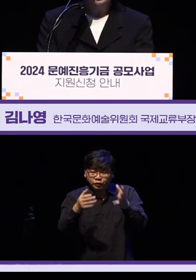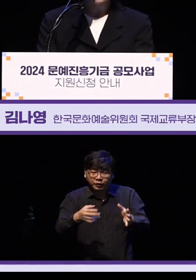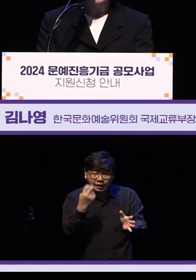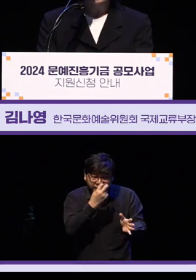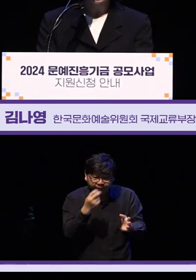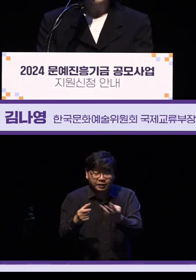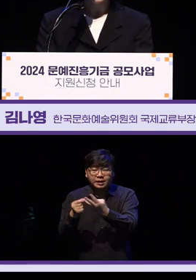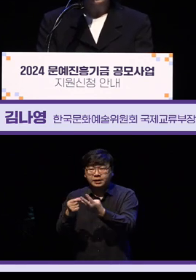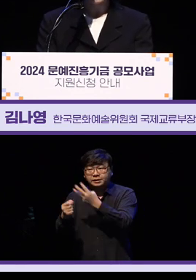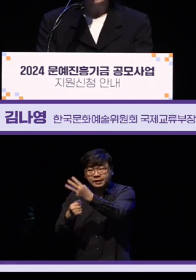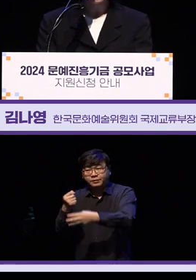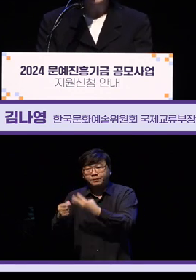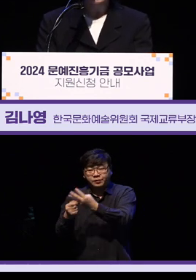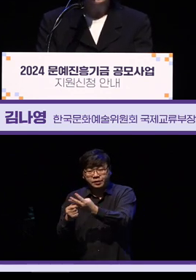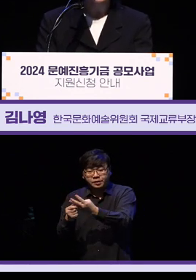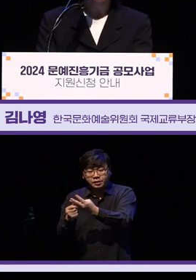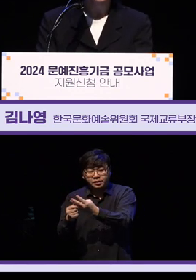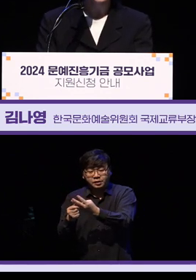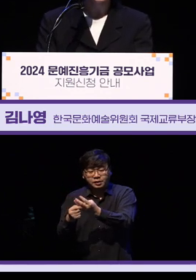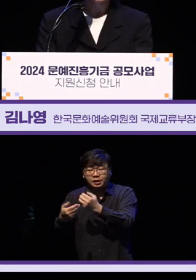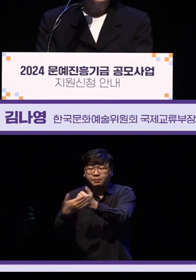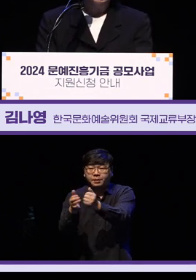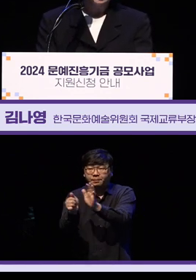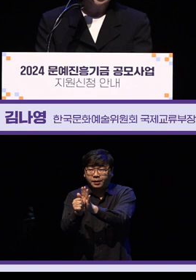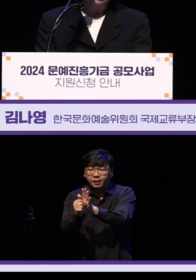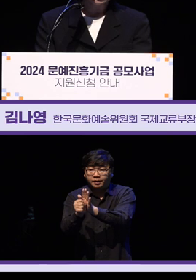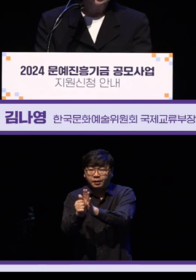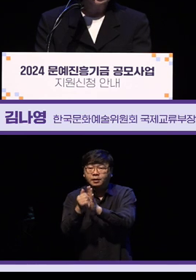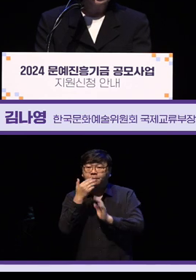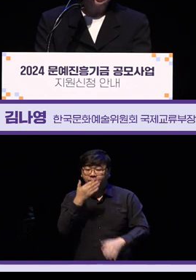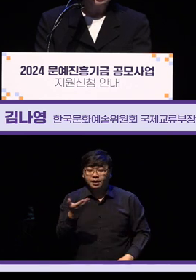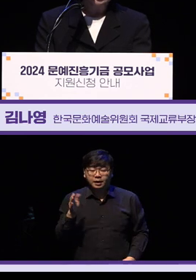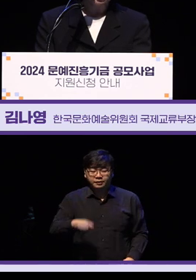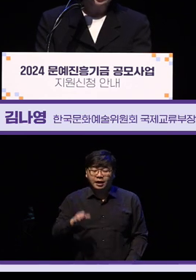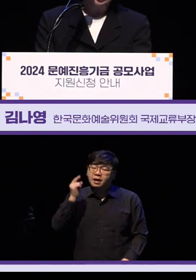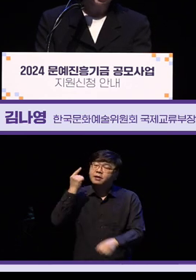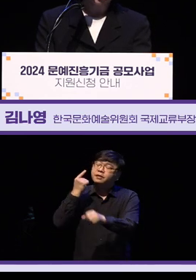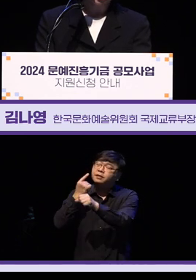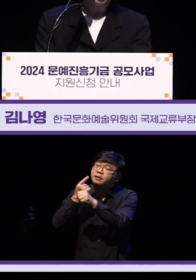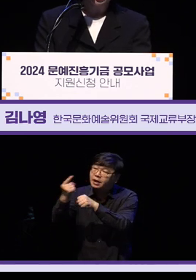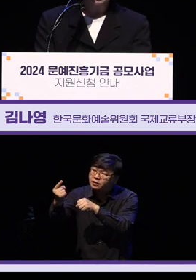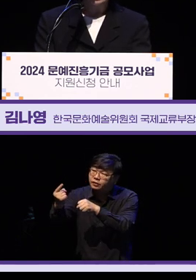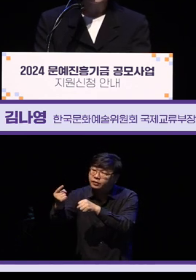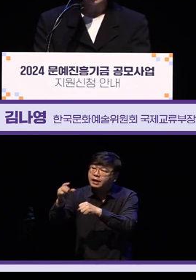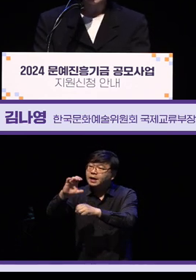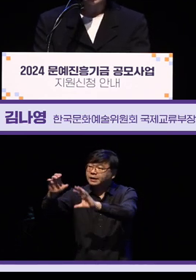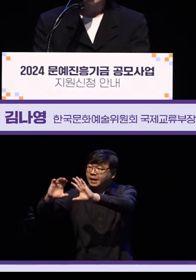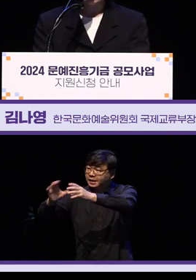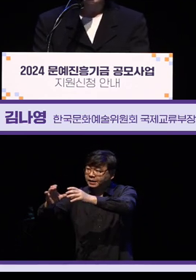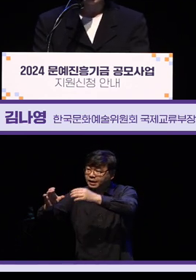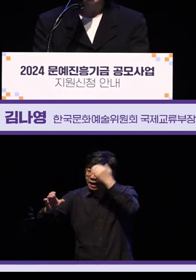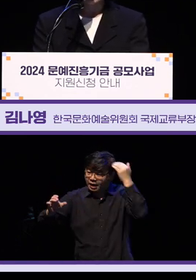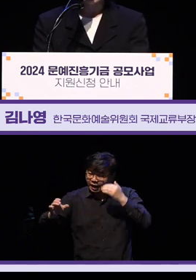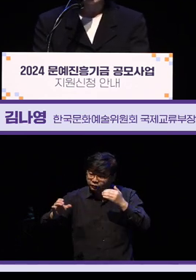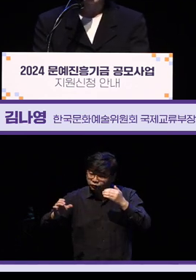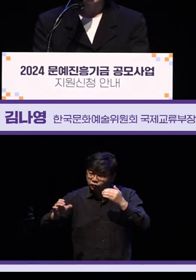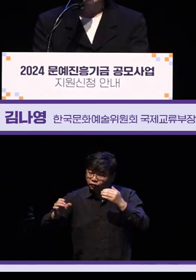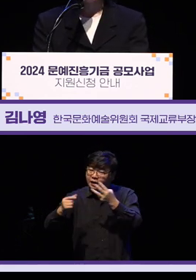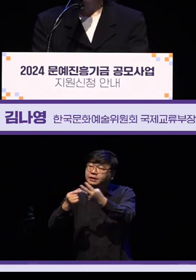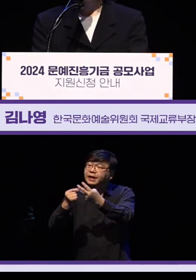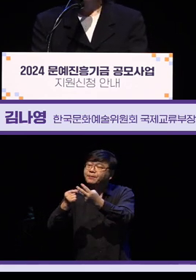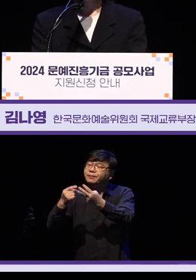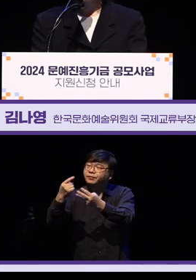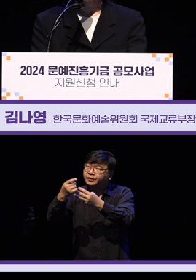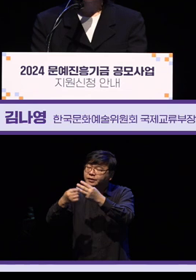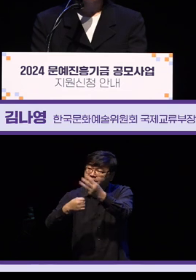리서치사업 3년차는 협업사업 단계로 진행이 됩니다 다만 내년은 캐나다와의 교류협력 마지막 단계의 사업이 있기 때문에